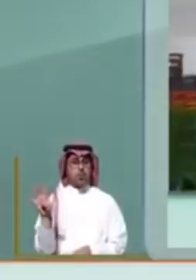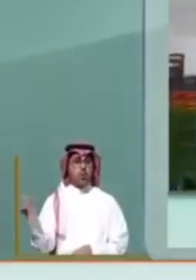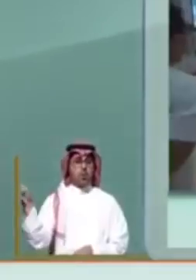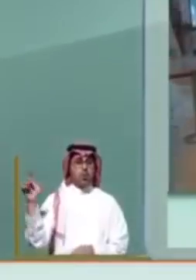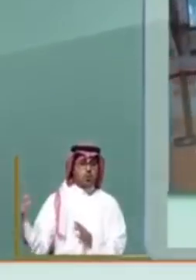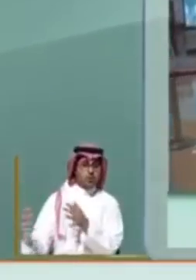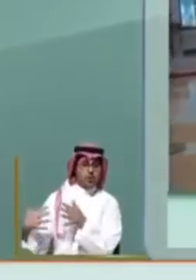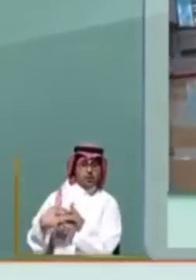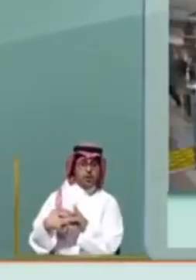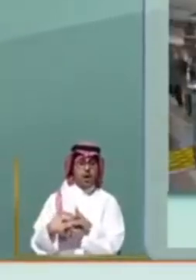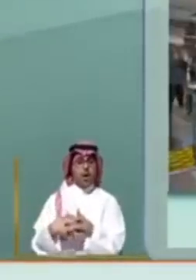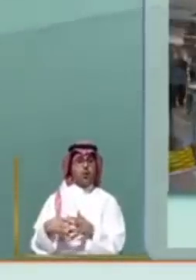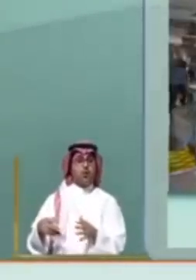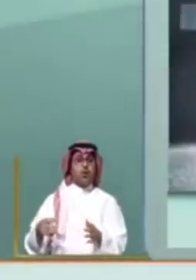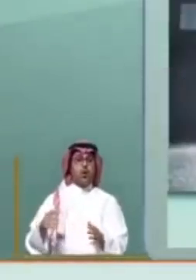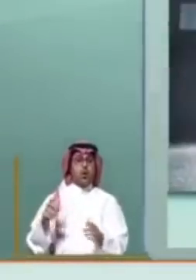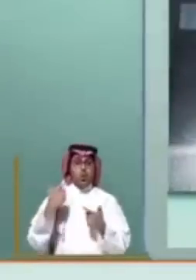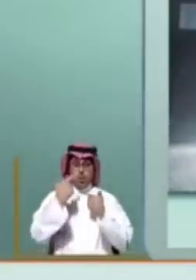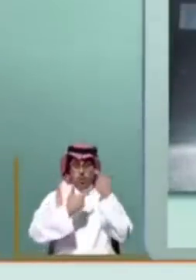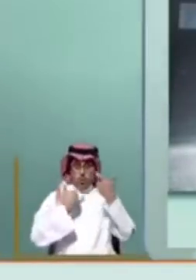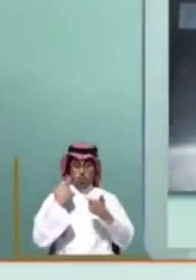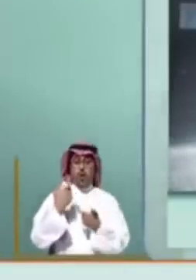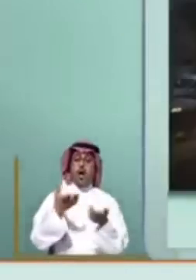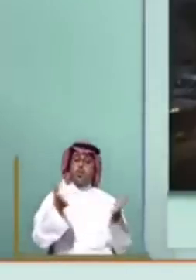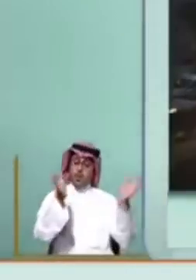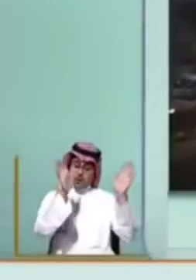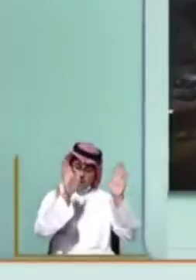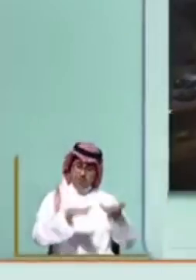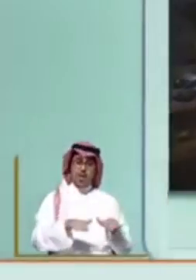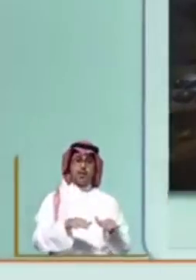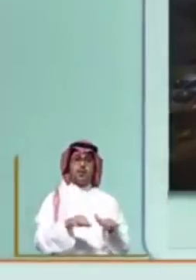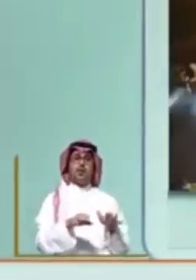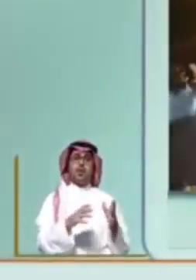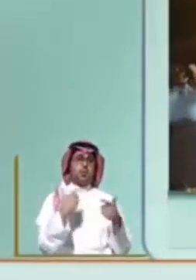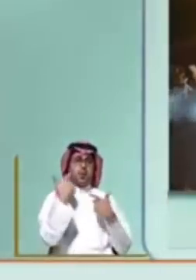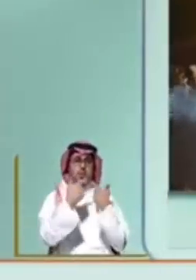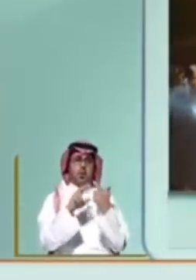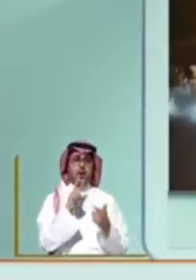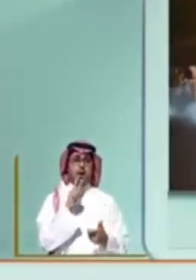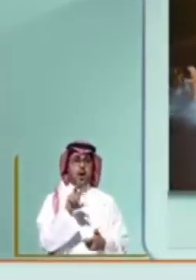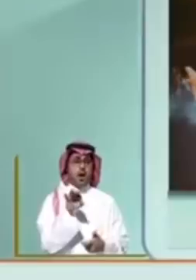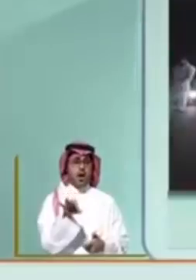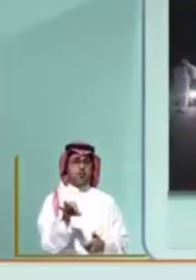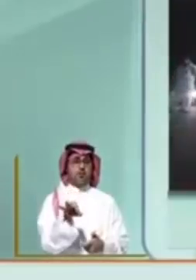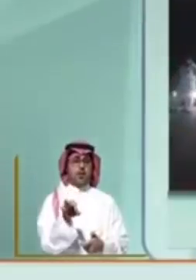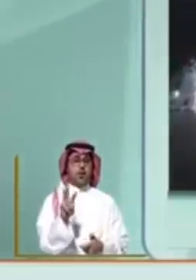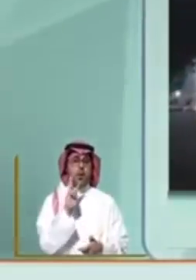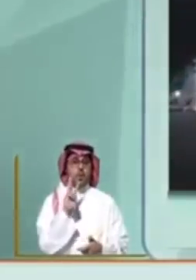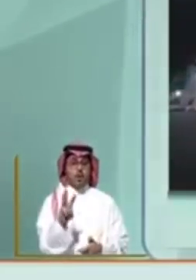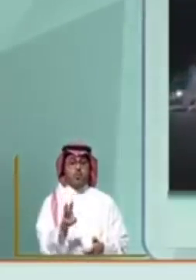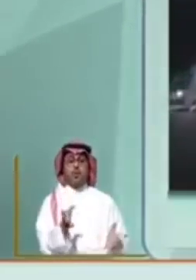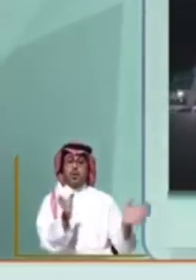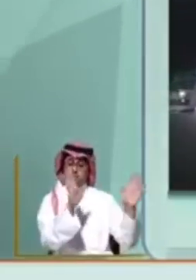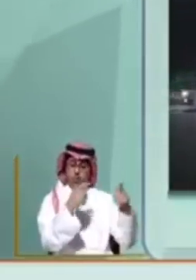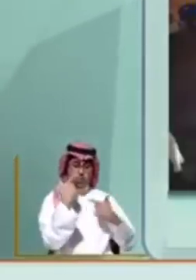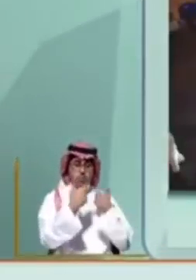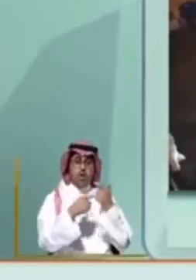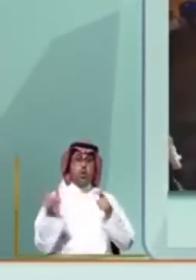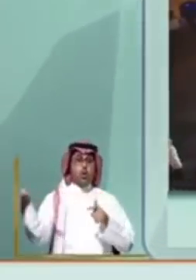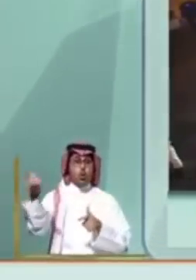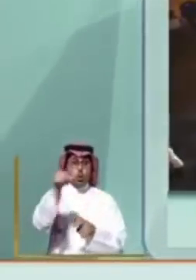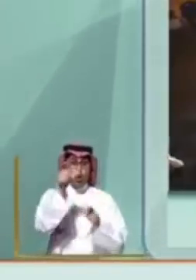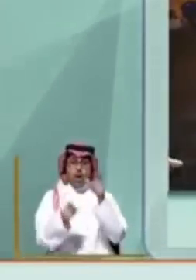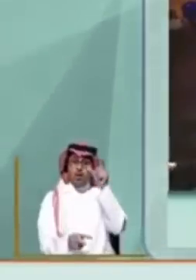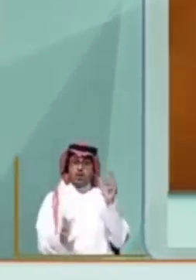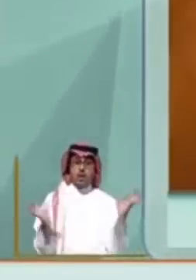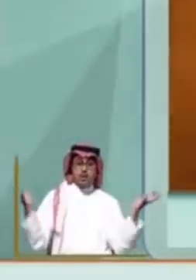هذا بالإضافة أن هناك عدد من المراقبين الصحيين والبالغ عددها أكثر من 2,300 مراقب. طبعا هناك عدد كبير من